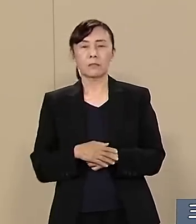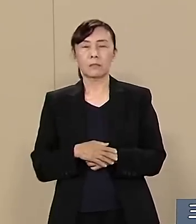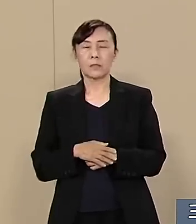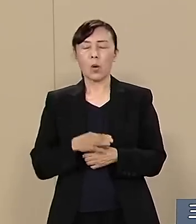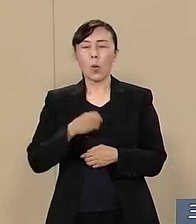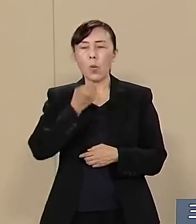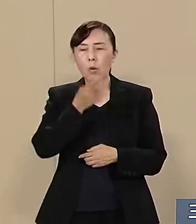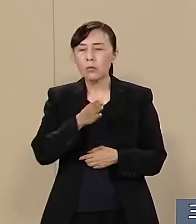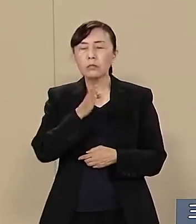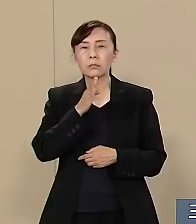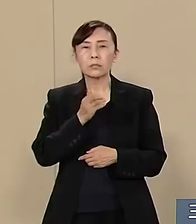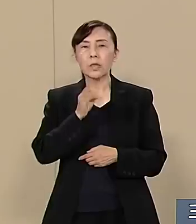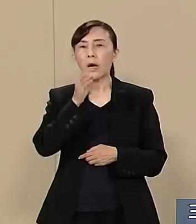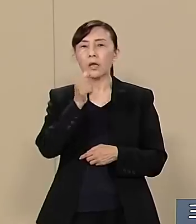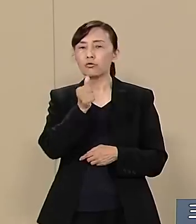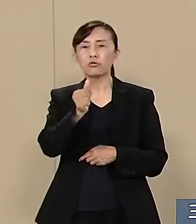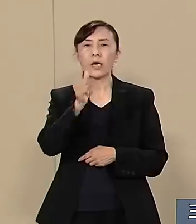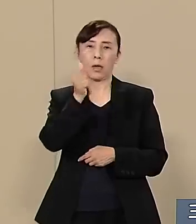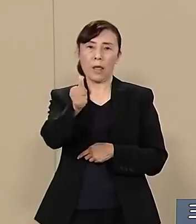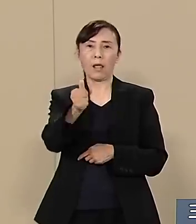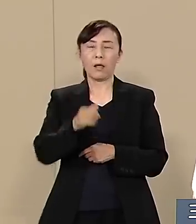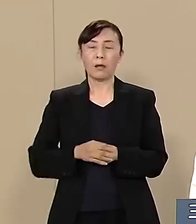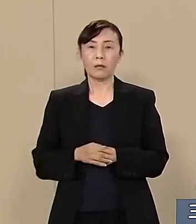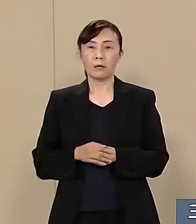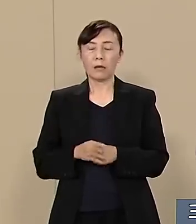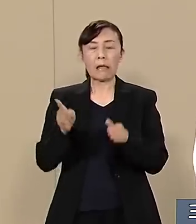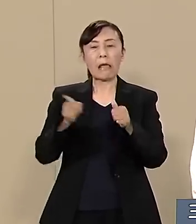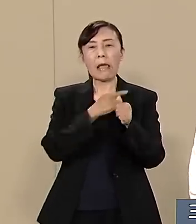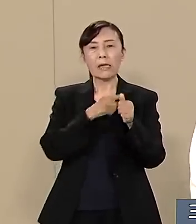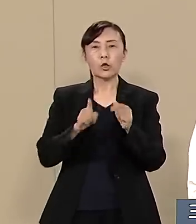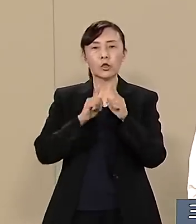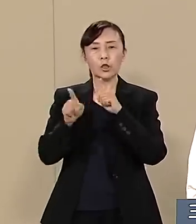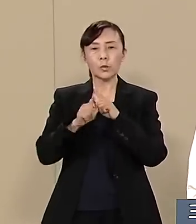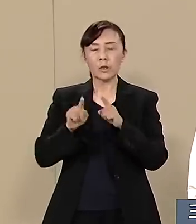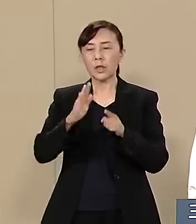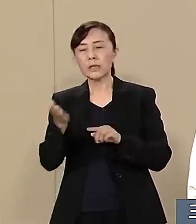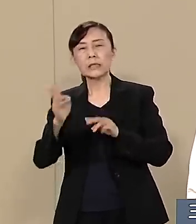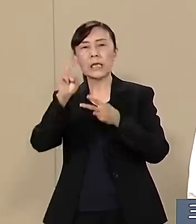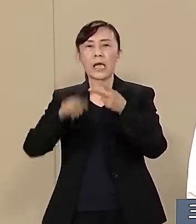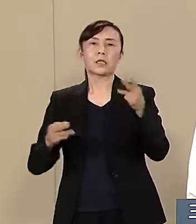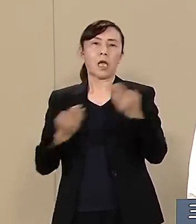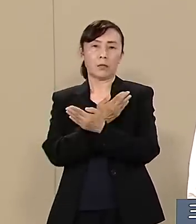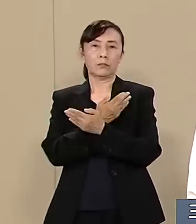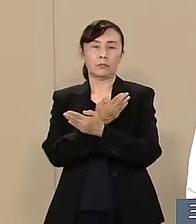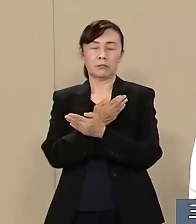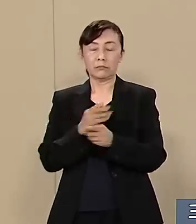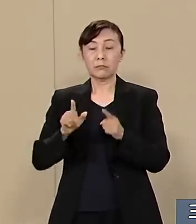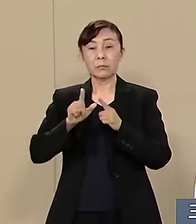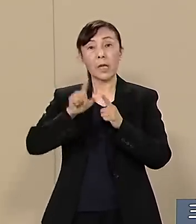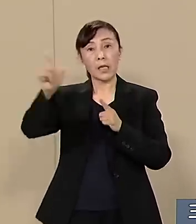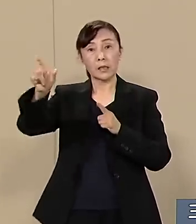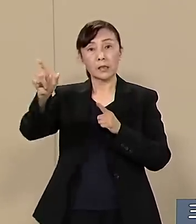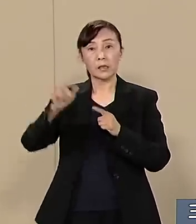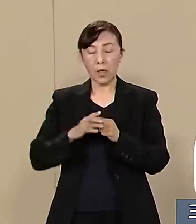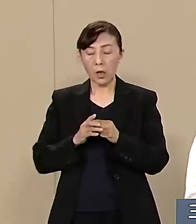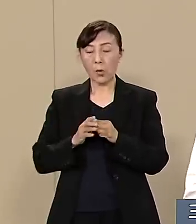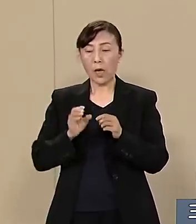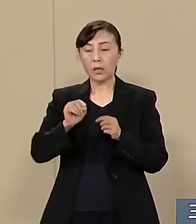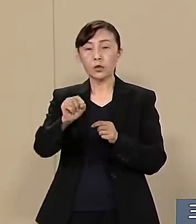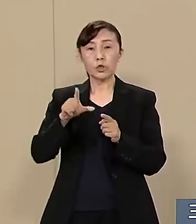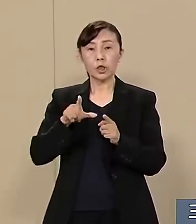そんな本当のことを言うたらあきませんヘイトスピーチで死刑になります nhk は受信料で